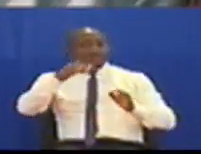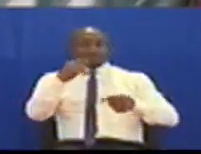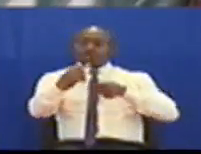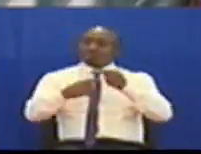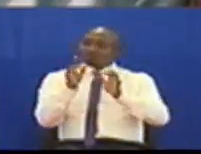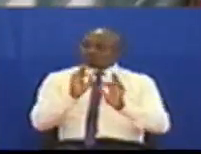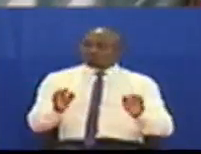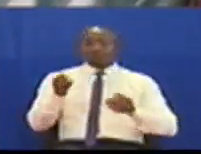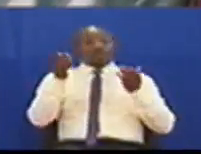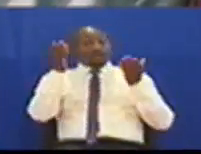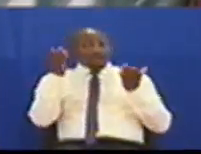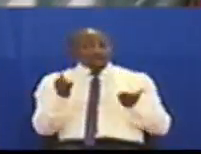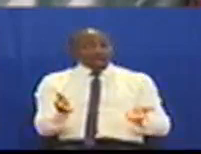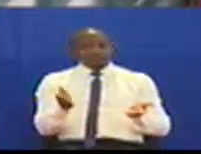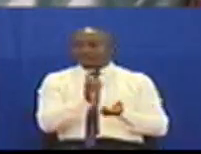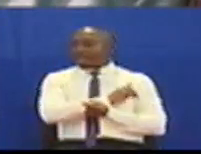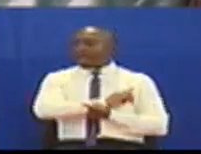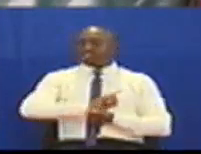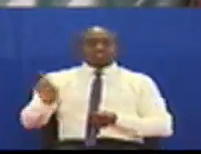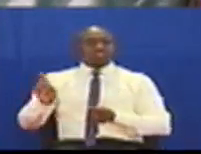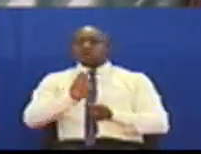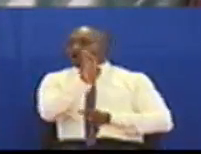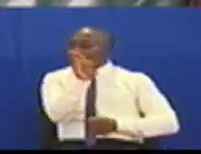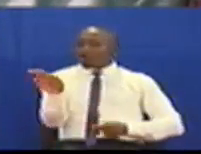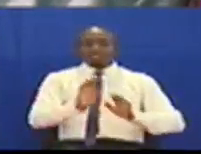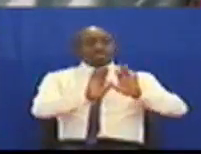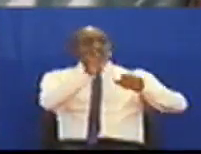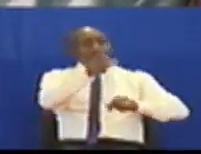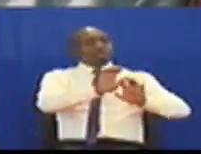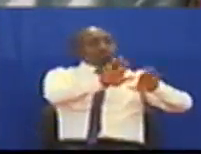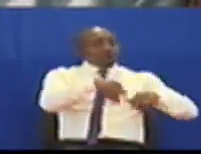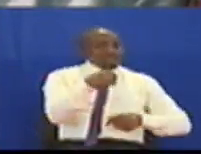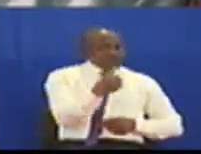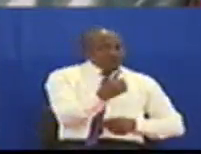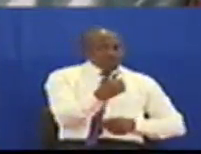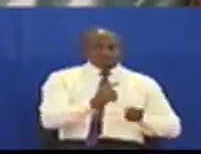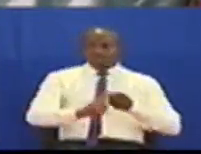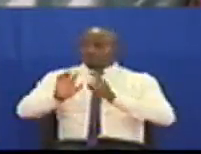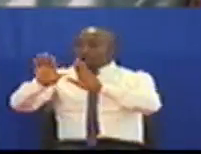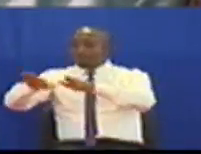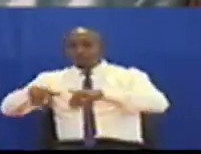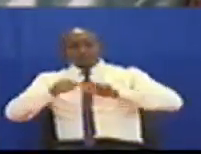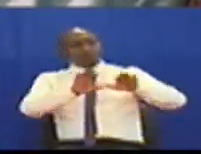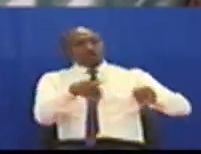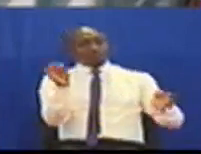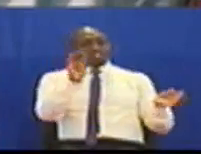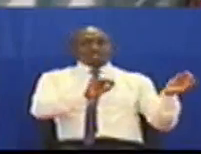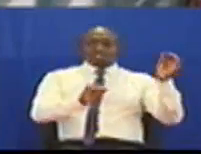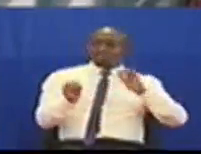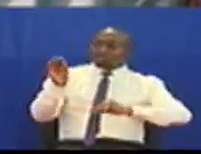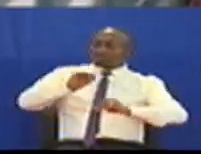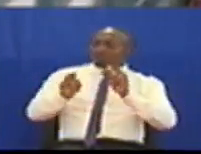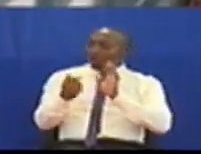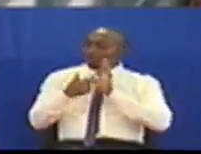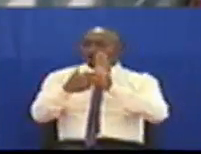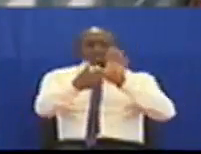ili tujue namna ya kwenda vizuri. Hapa haizungumziwi hoja ya mbunge mmoja. Wabunge waliochangia ni wengi na wameonesha kwamba kwenye